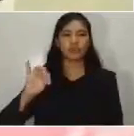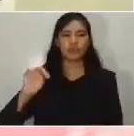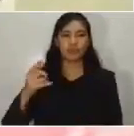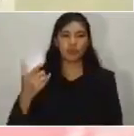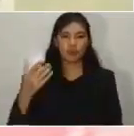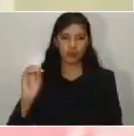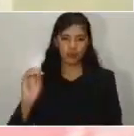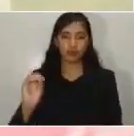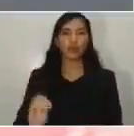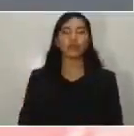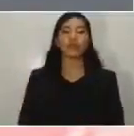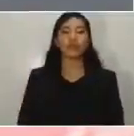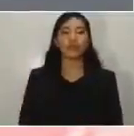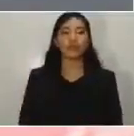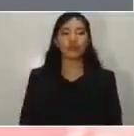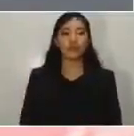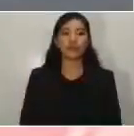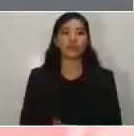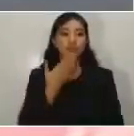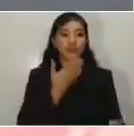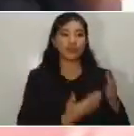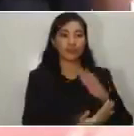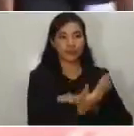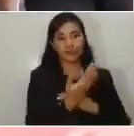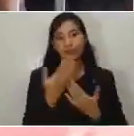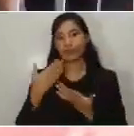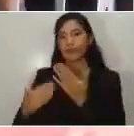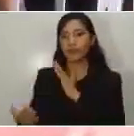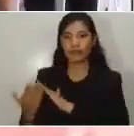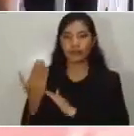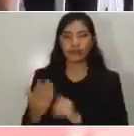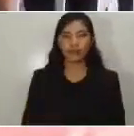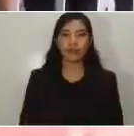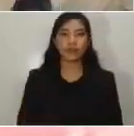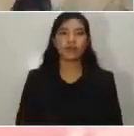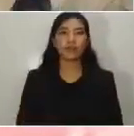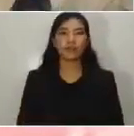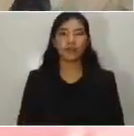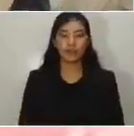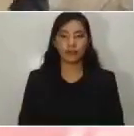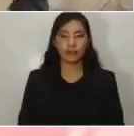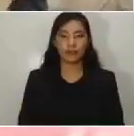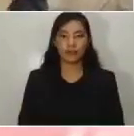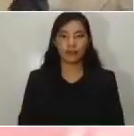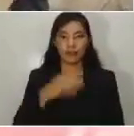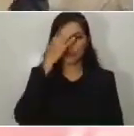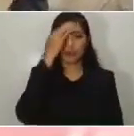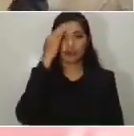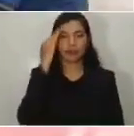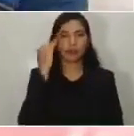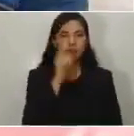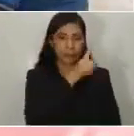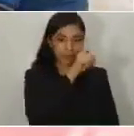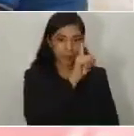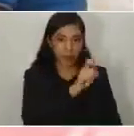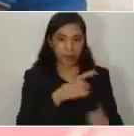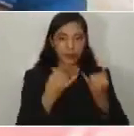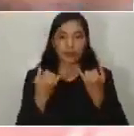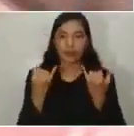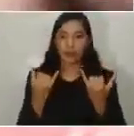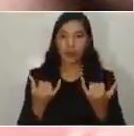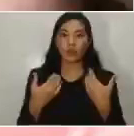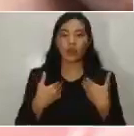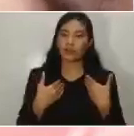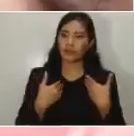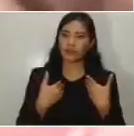yung AstraZeneca, tapos binibigay po na second dose yung Pfizer. Mm-hmm. At nakita na maganda rin po ano, at mataas din yung